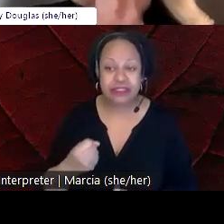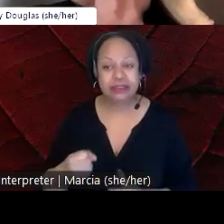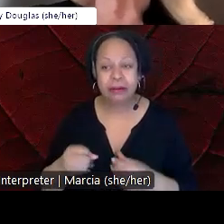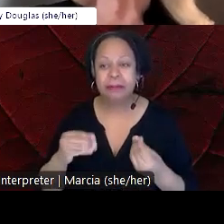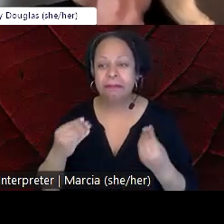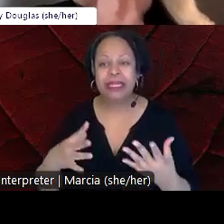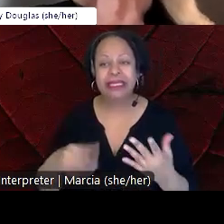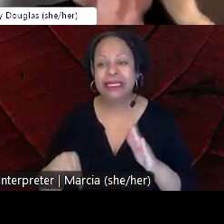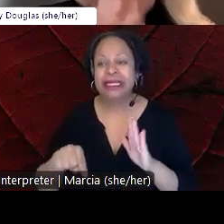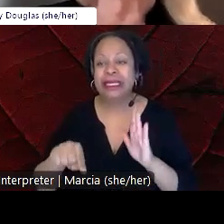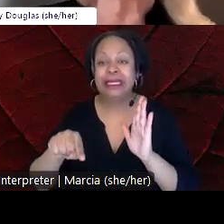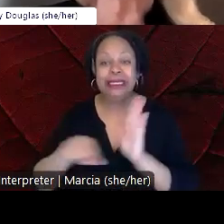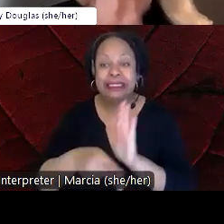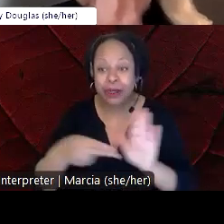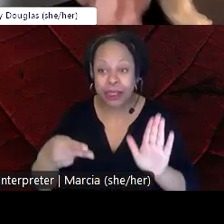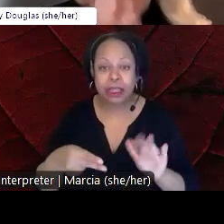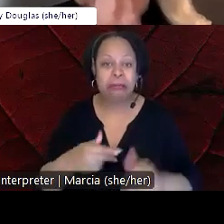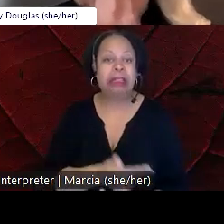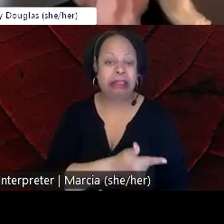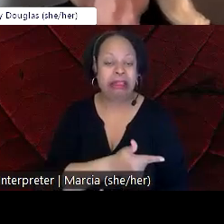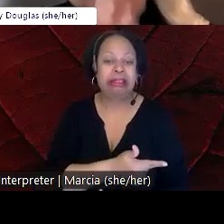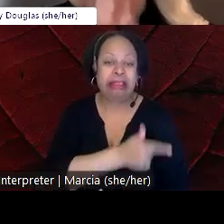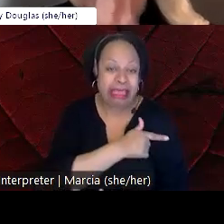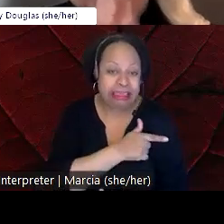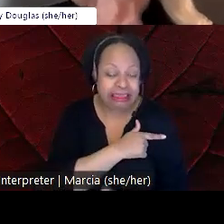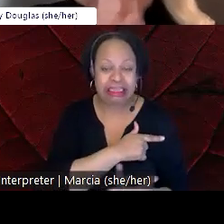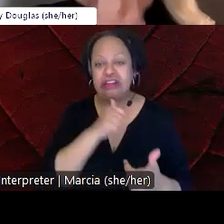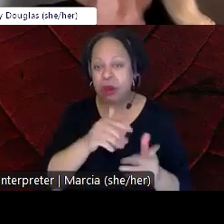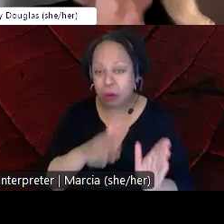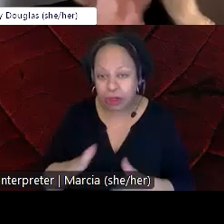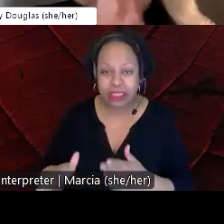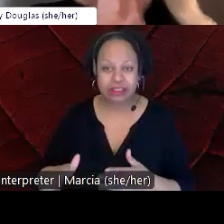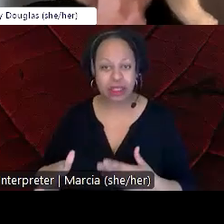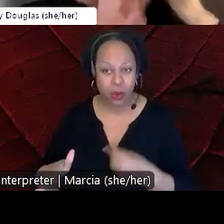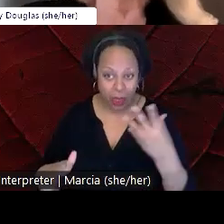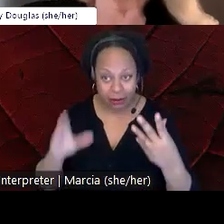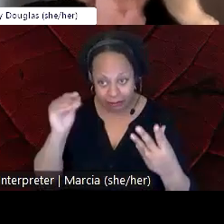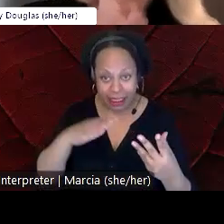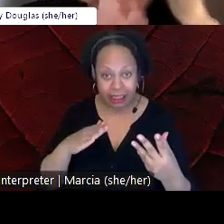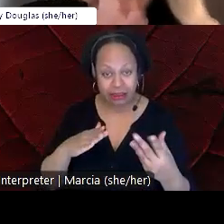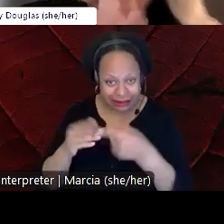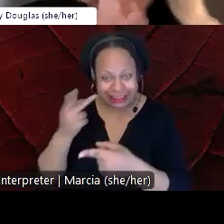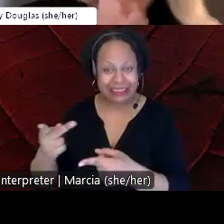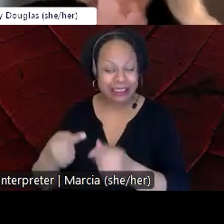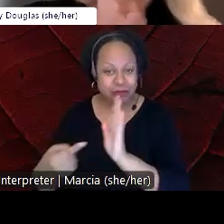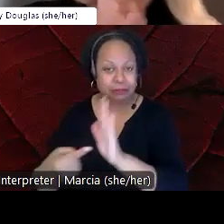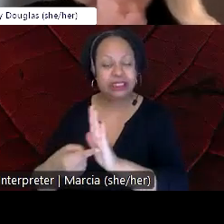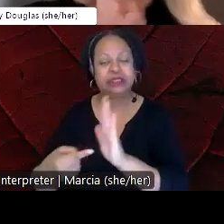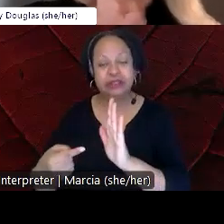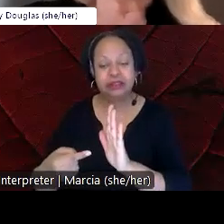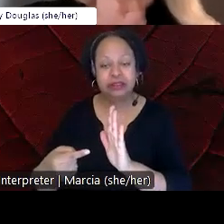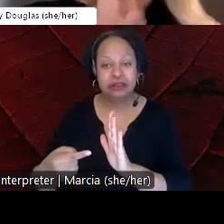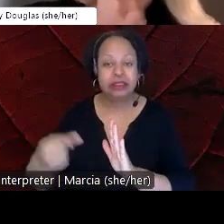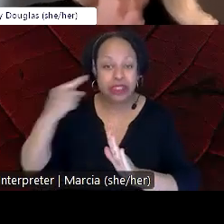Et souvent, on parle d'hommes blancs, hommes. Souvent, on ne voit pas de diversité des genres.